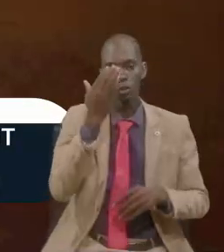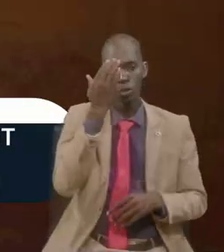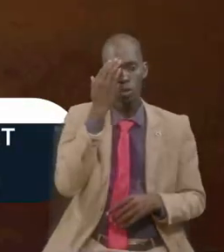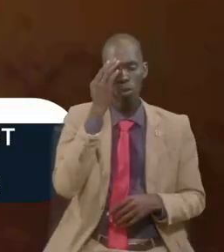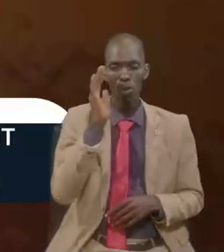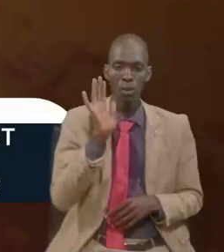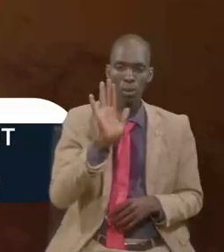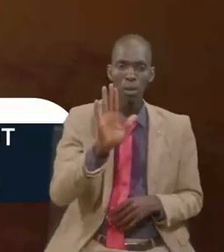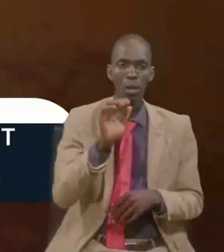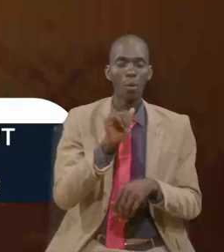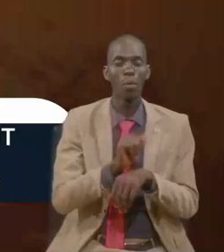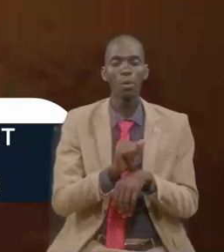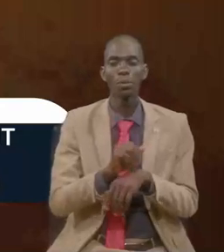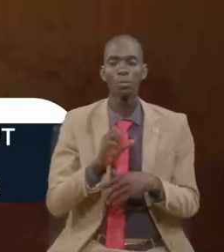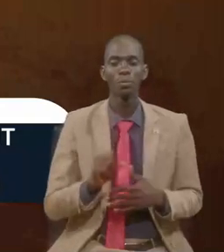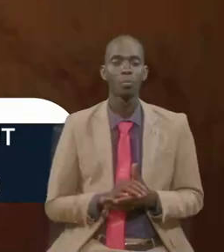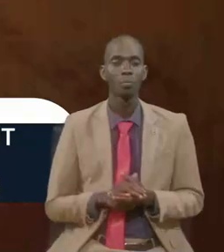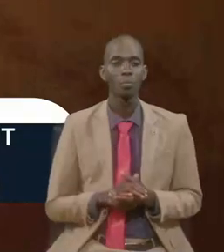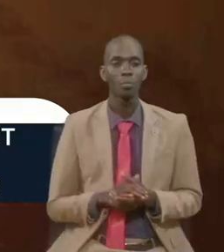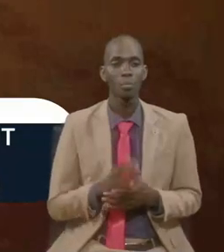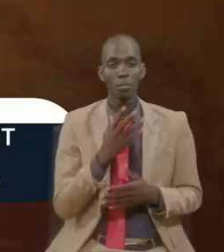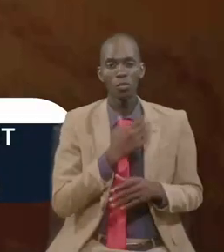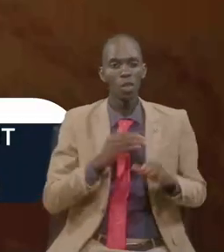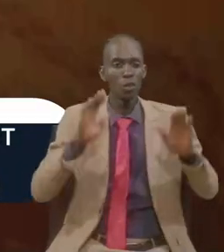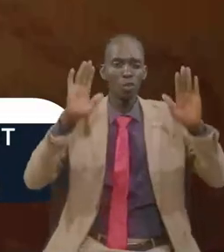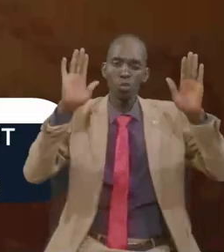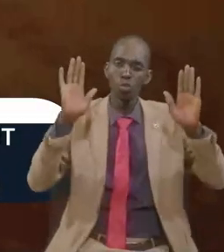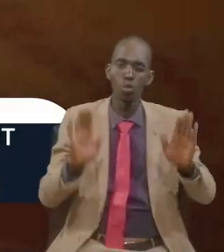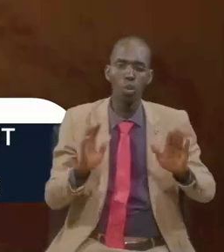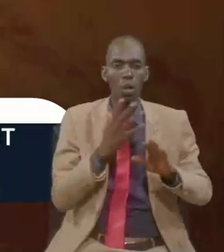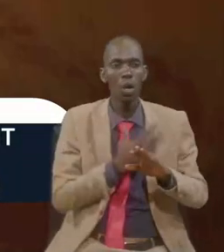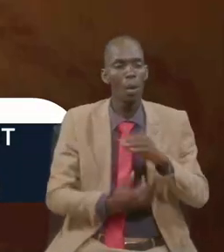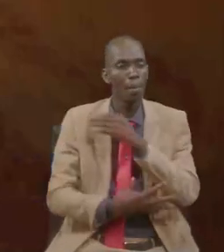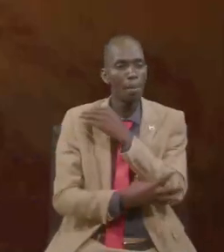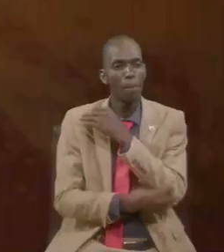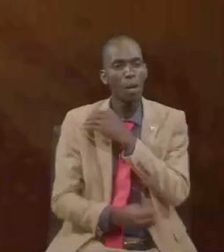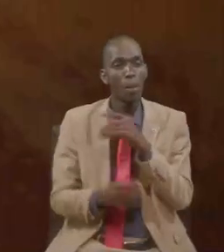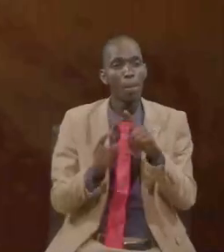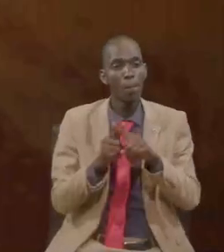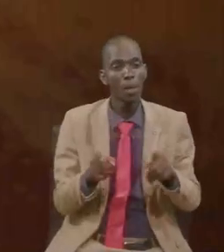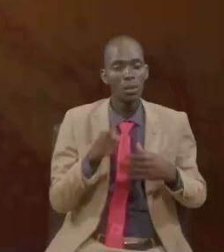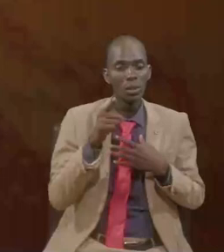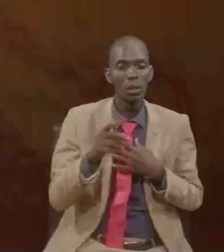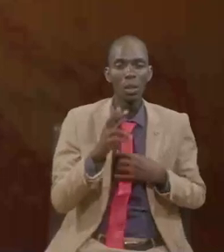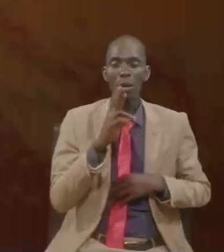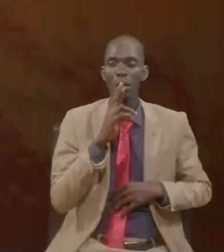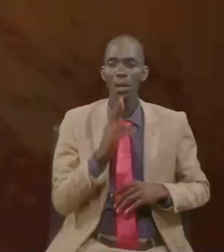je connais ta, Apocalypse 2, verset 6,